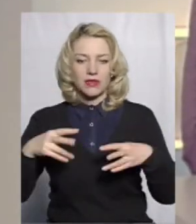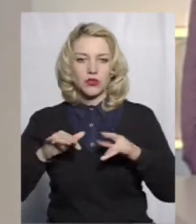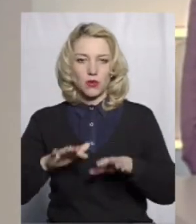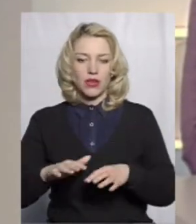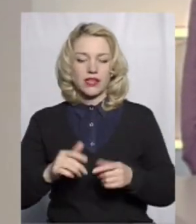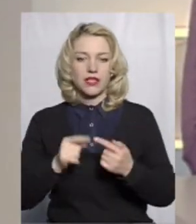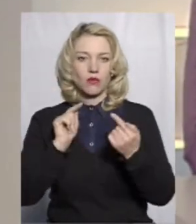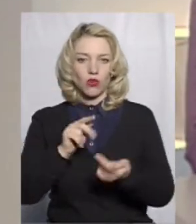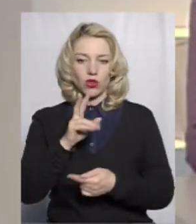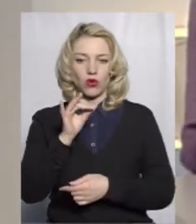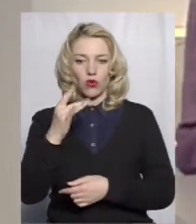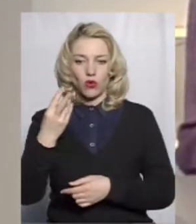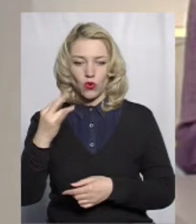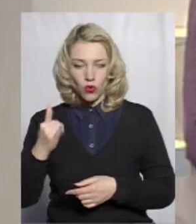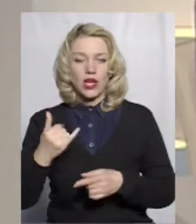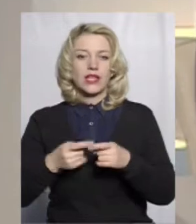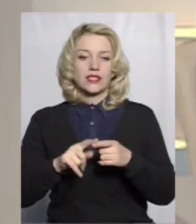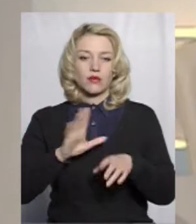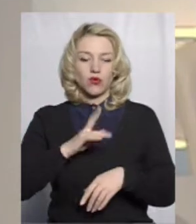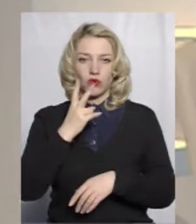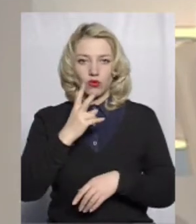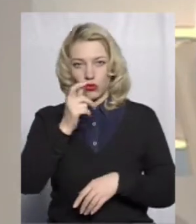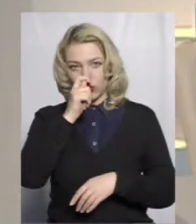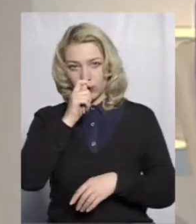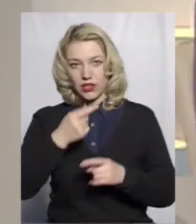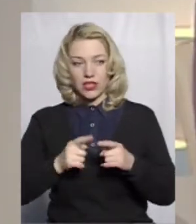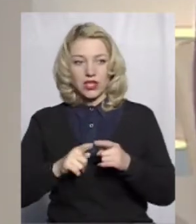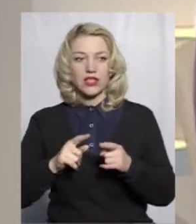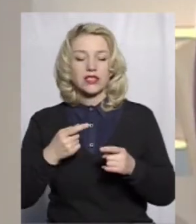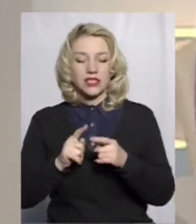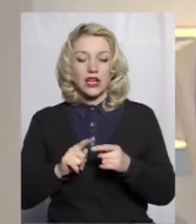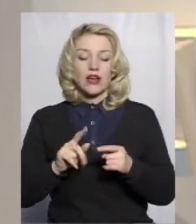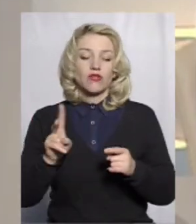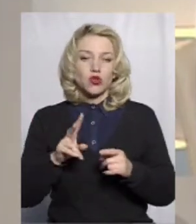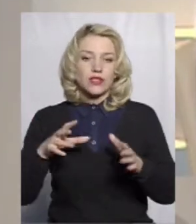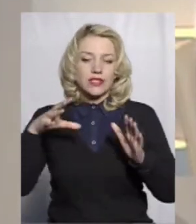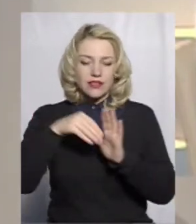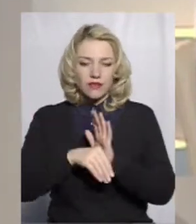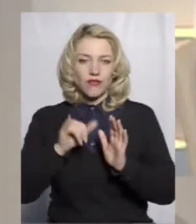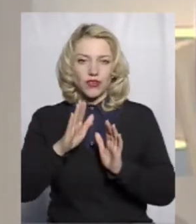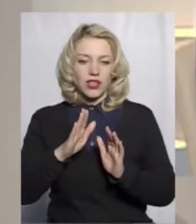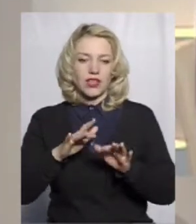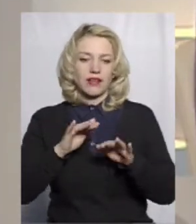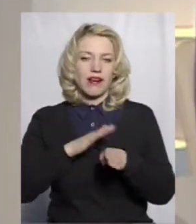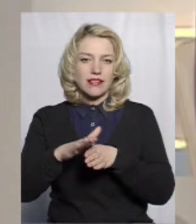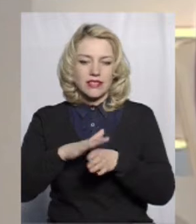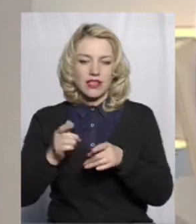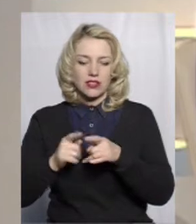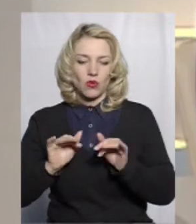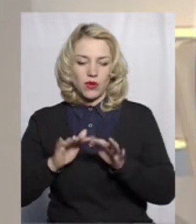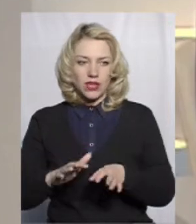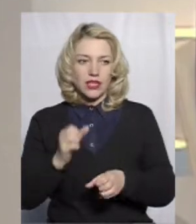було 2 квітня. Відтоді структури, задіяні у реалізації цієї операції, напрацьовували плани дій, маю